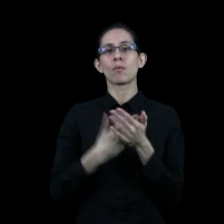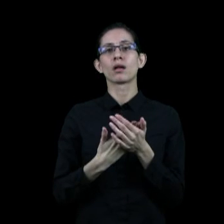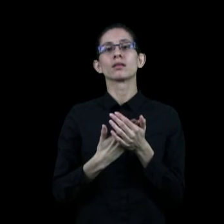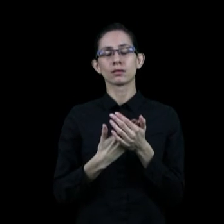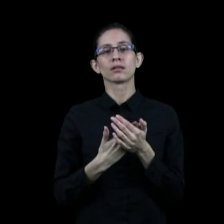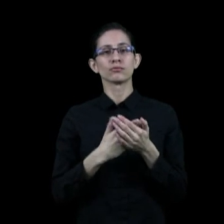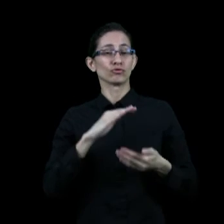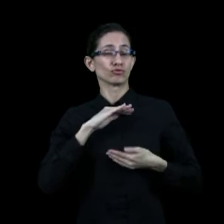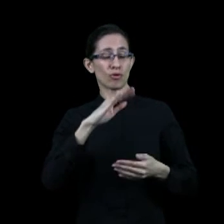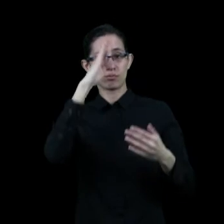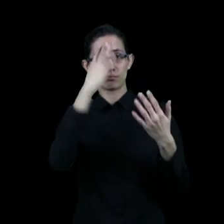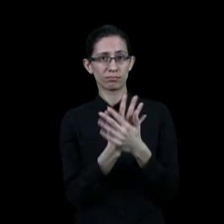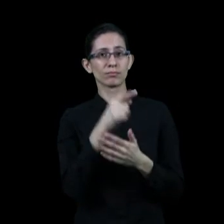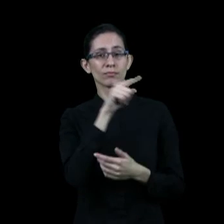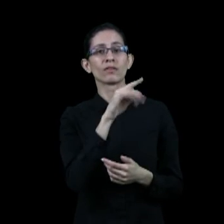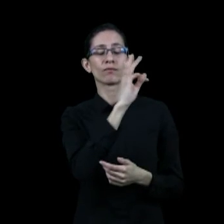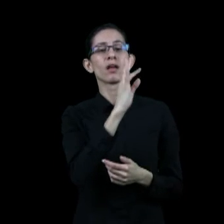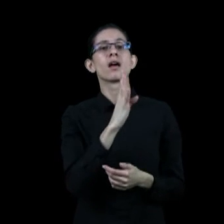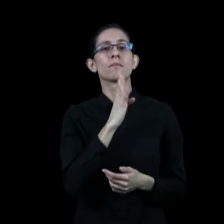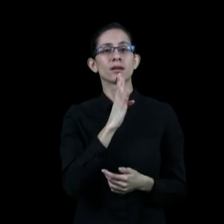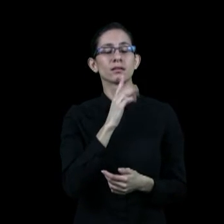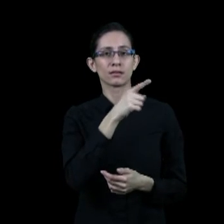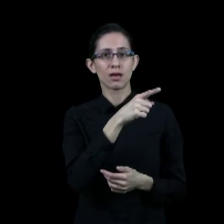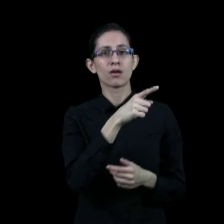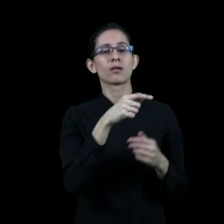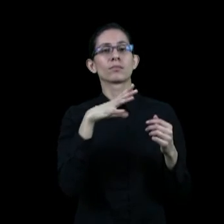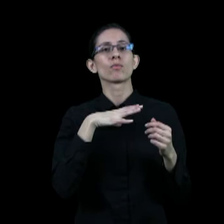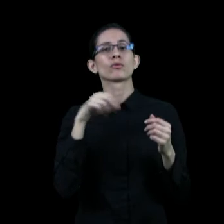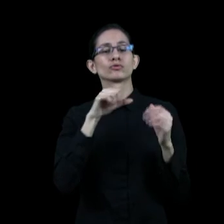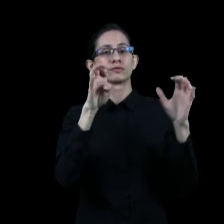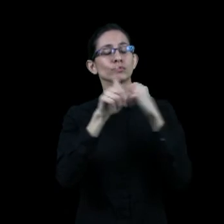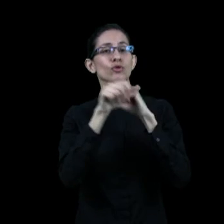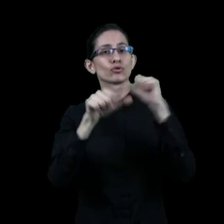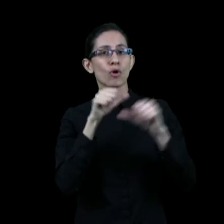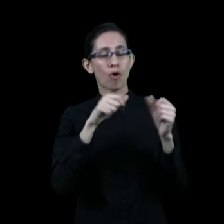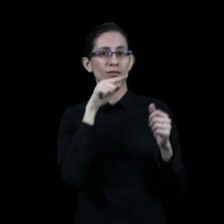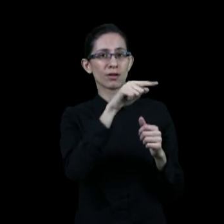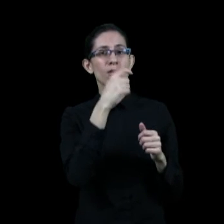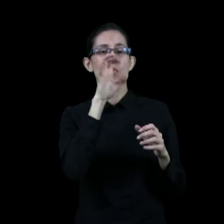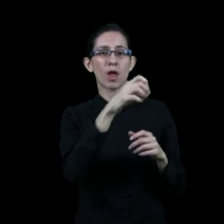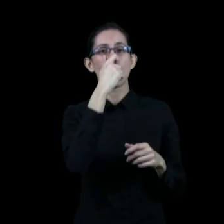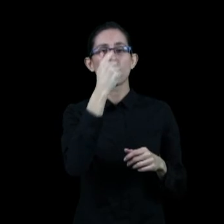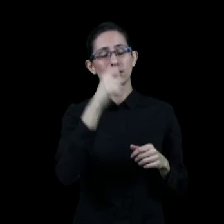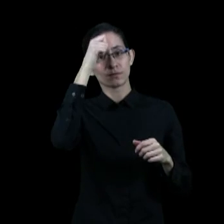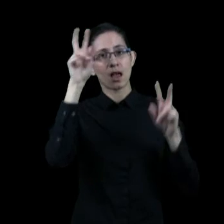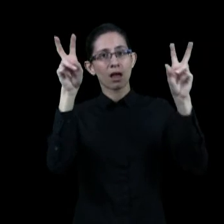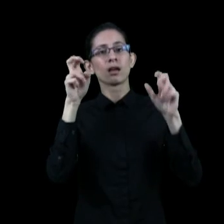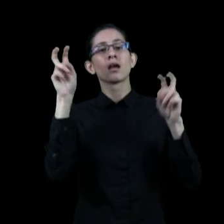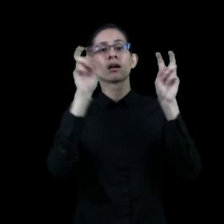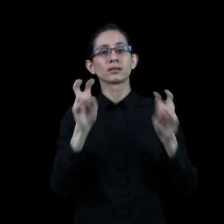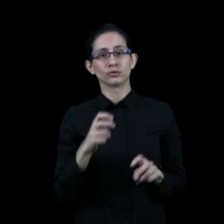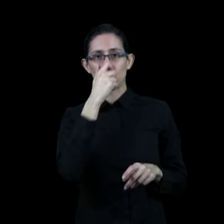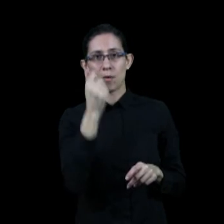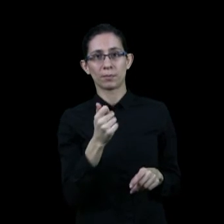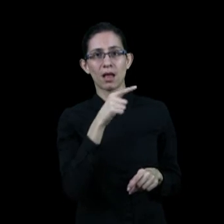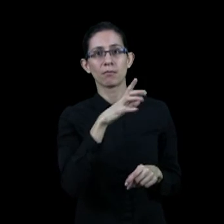Jeśli z jakiegoś powodu w kraju takim jak USA nagle zacznie brakować ropy, to ceny ropy i gazu wzrosną.